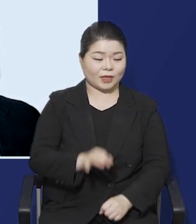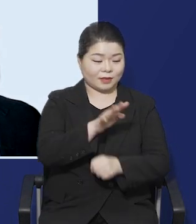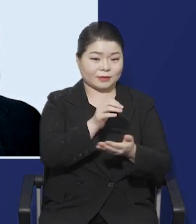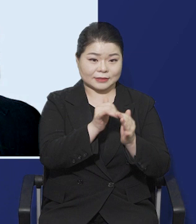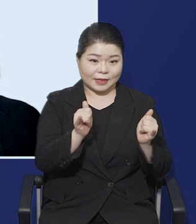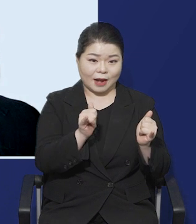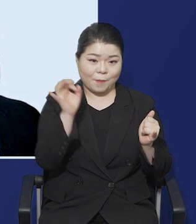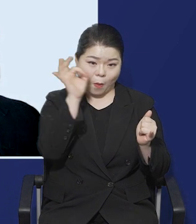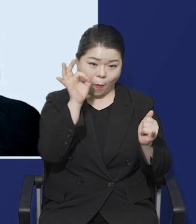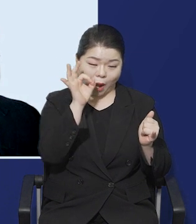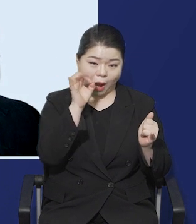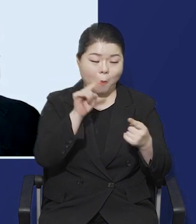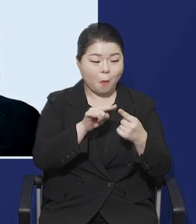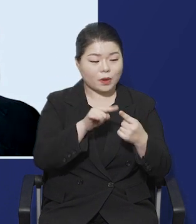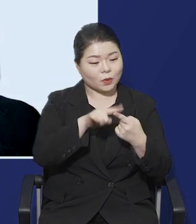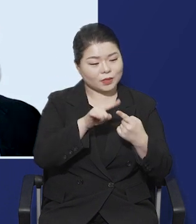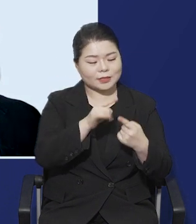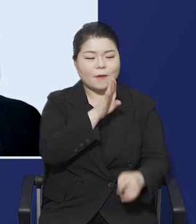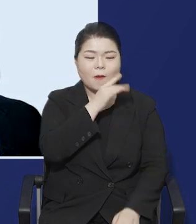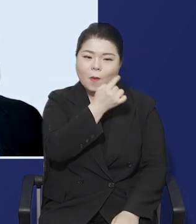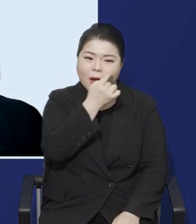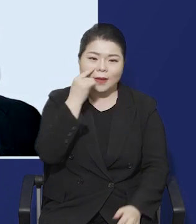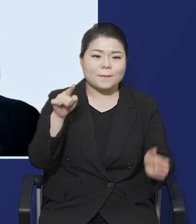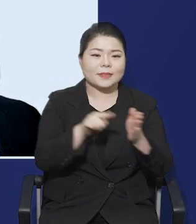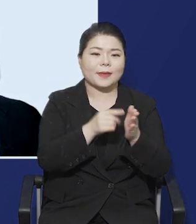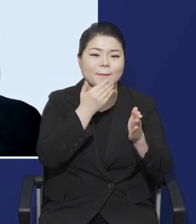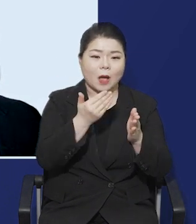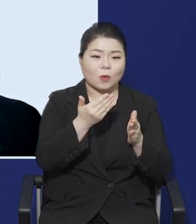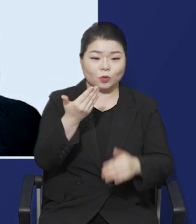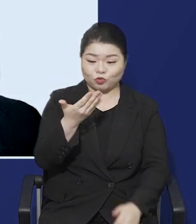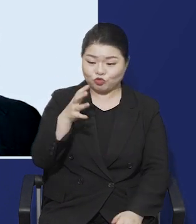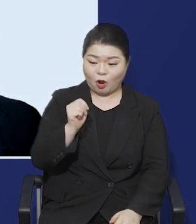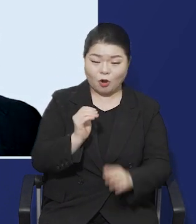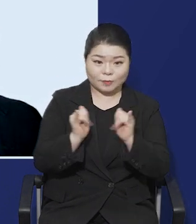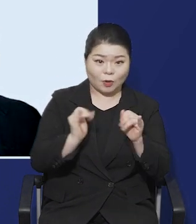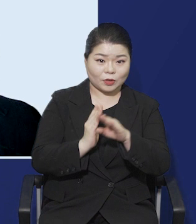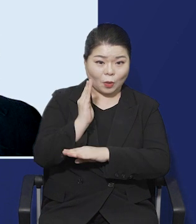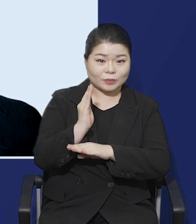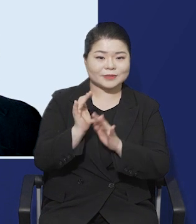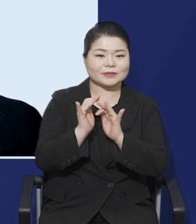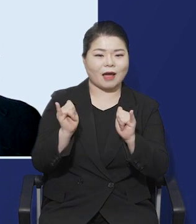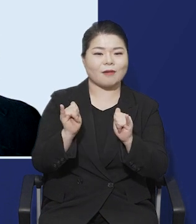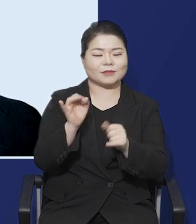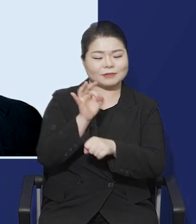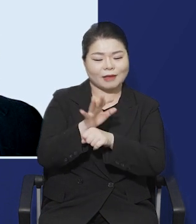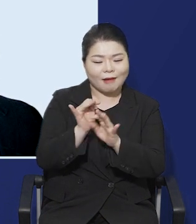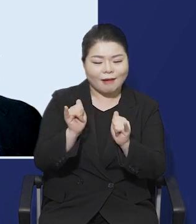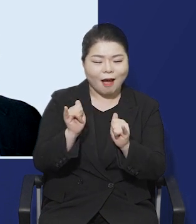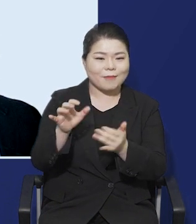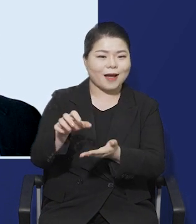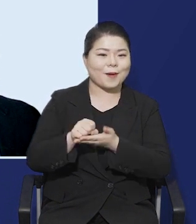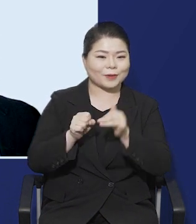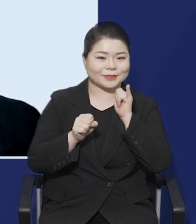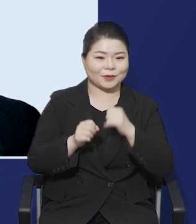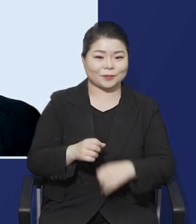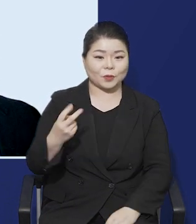검증할 수 있는 기능이 매우 탁월합니다. 그리고 전 세계 9억 명 이상의 유저들을 보유하고 있습니다. 그리고